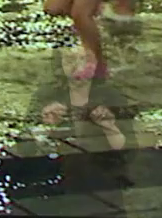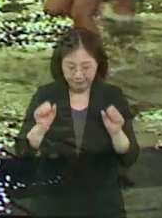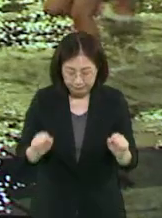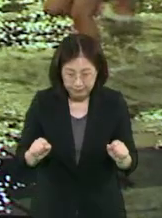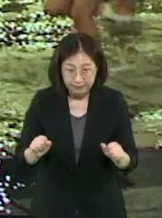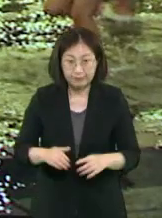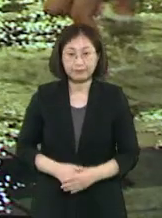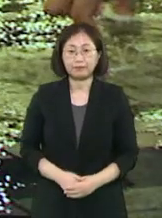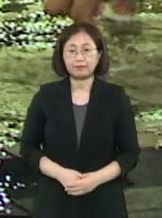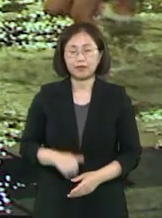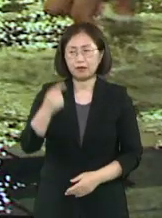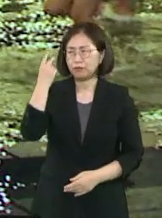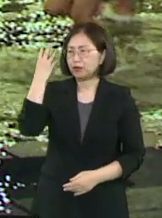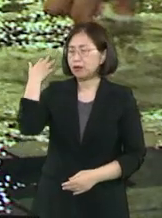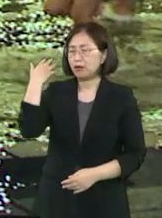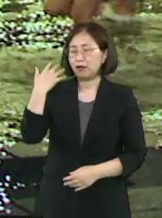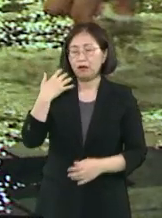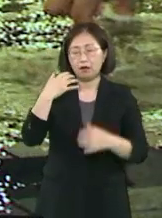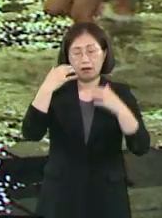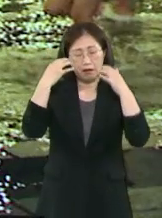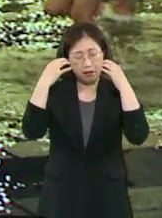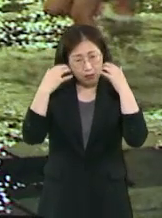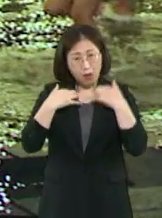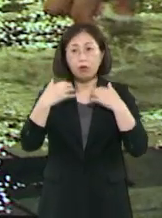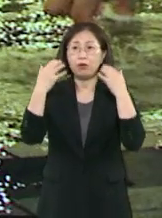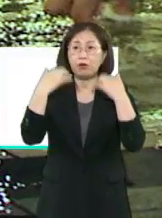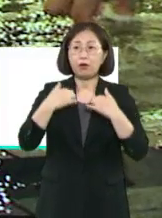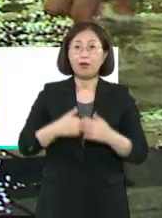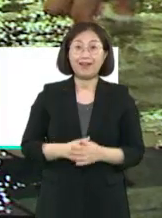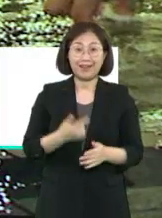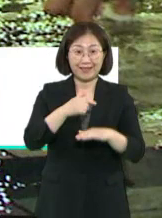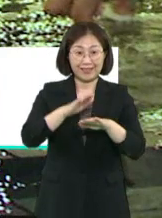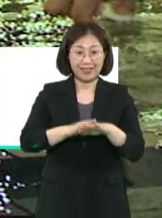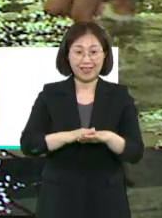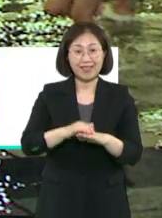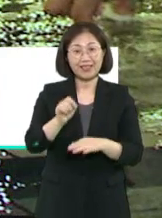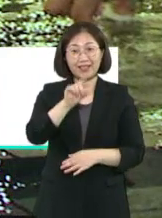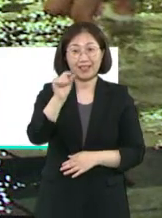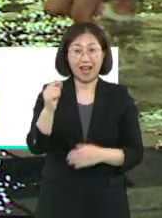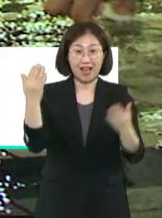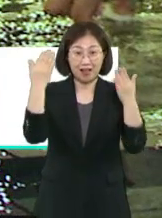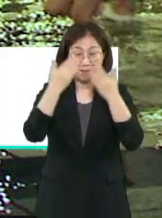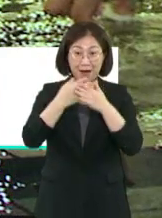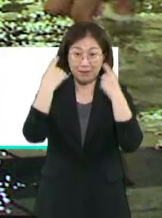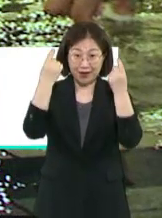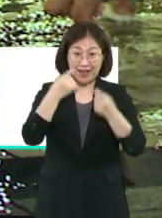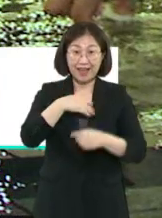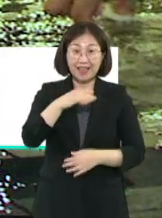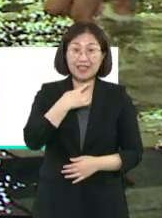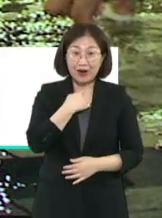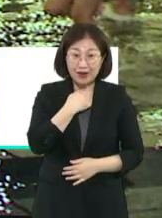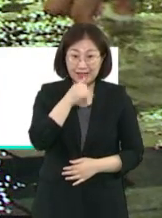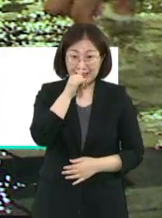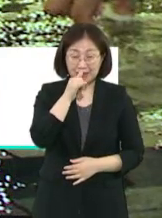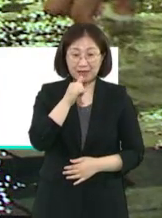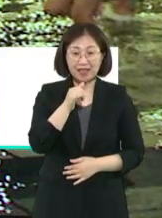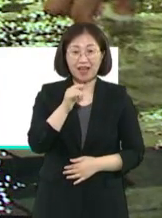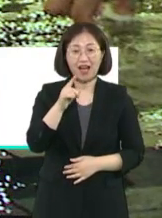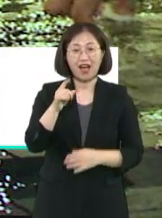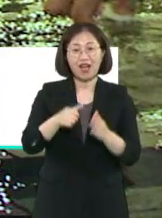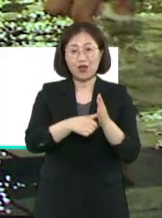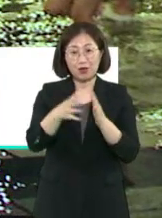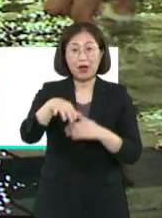여러분 안녕하십니까? 연일 폭염주의보가 이어지는 요즘 대전에서 달밤 여행 해보셨습니까? 대전의 명소가 된